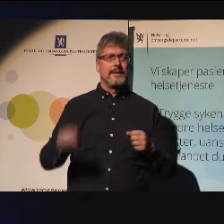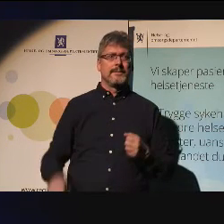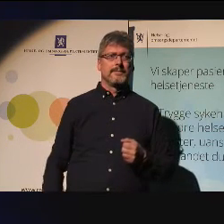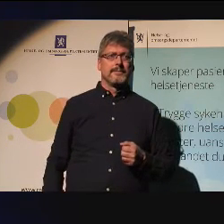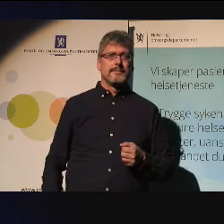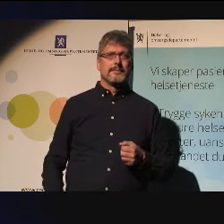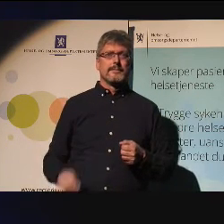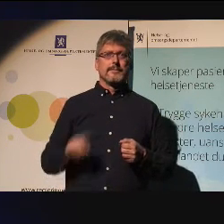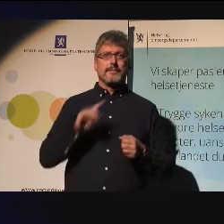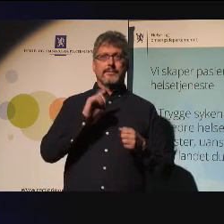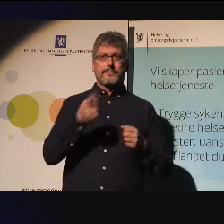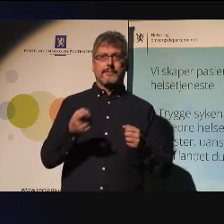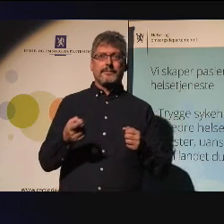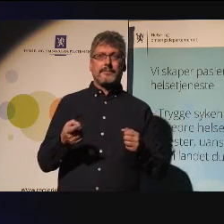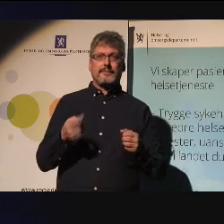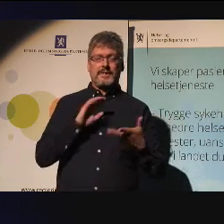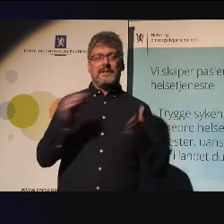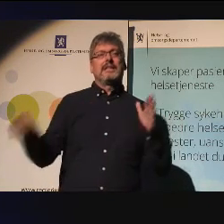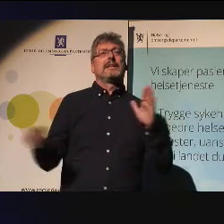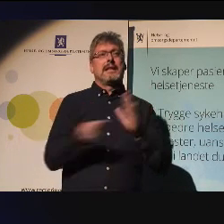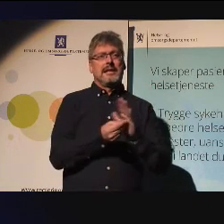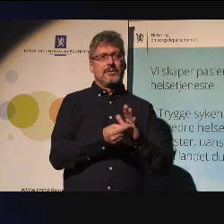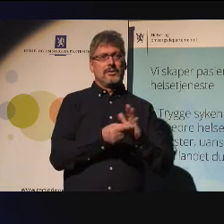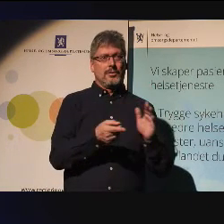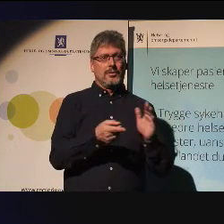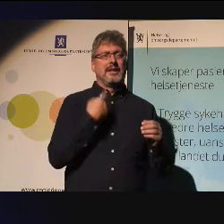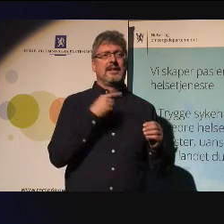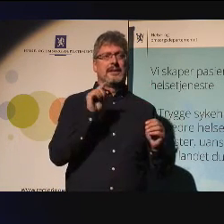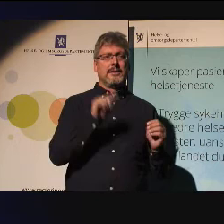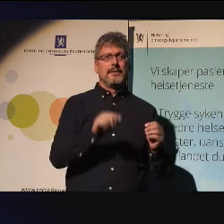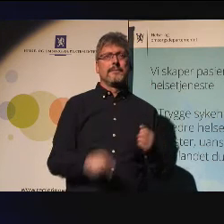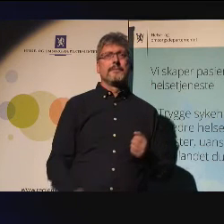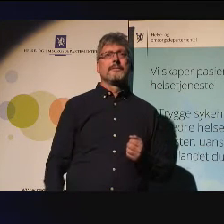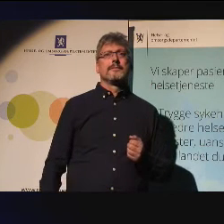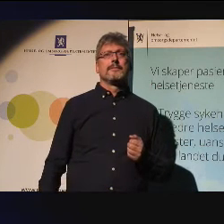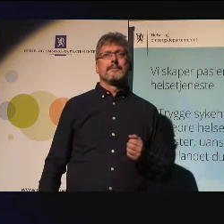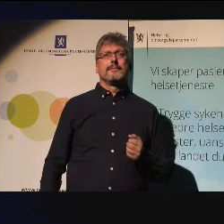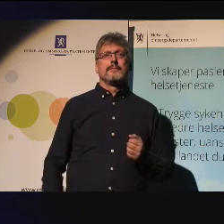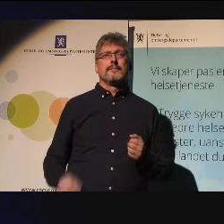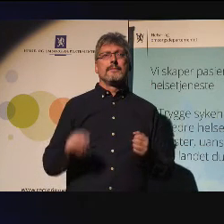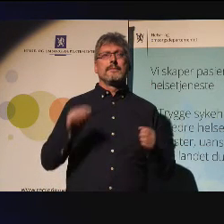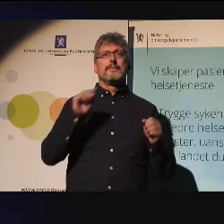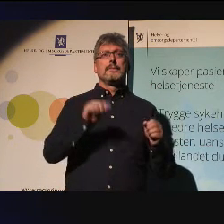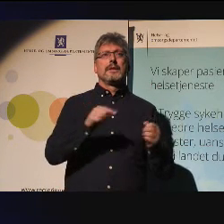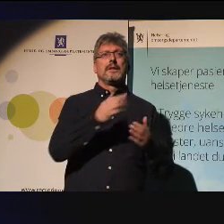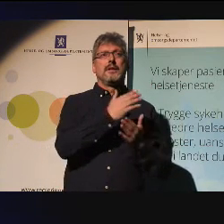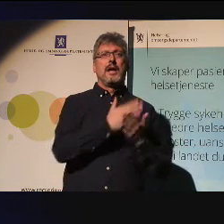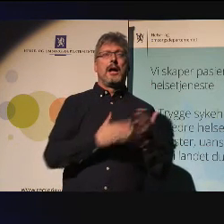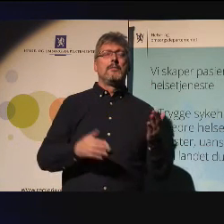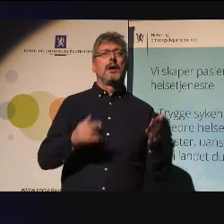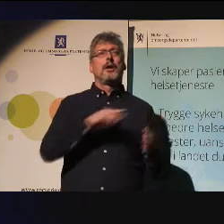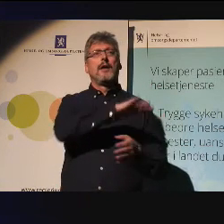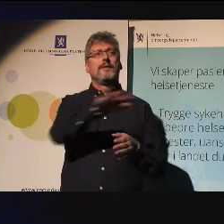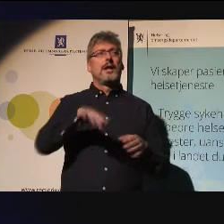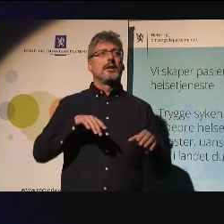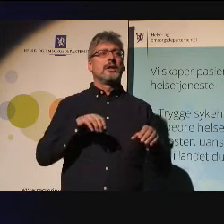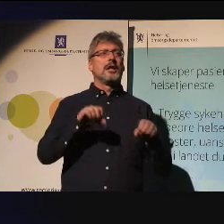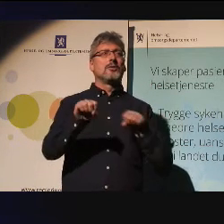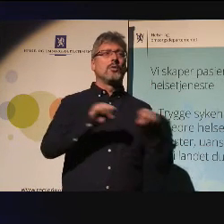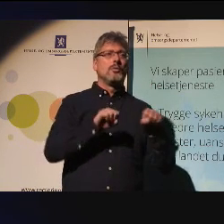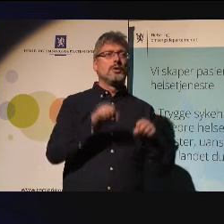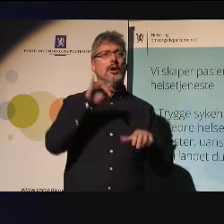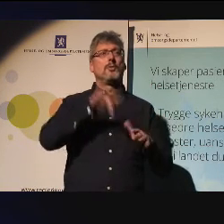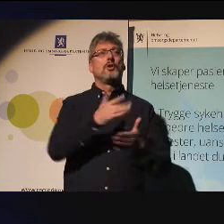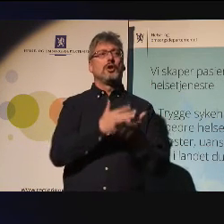har vi innført et rekrutteringstilskudd, og det har gitt resultater. Nå har mer enn halvparten av landets kommuner og bydeler